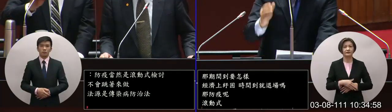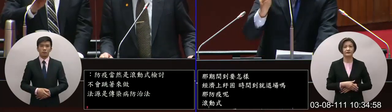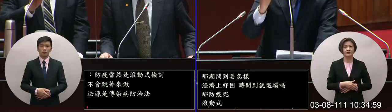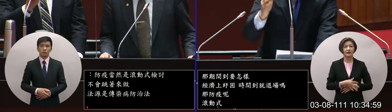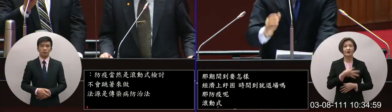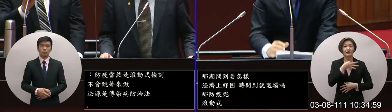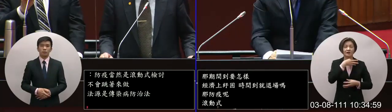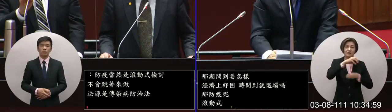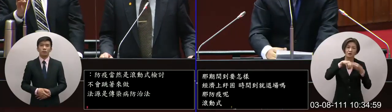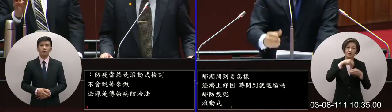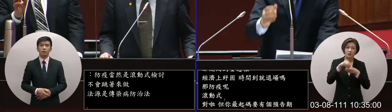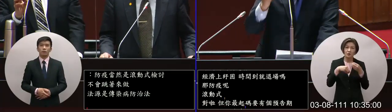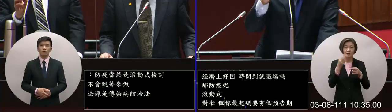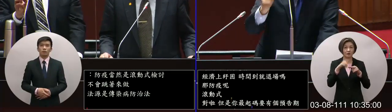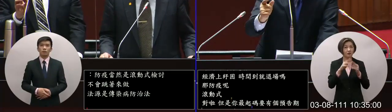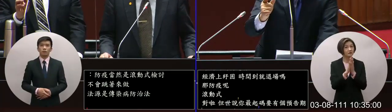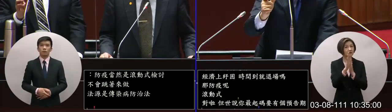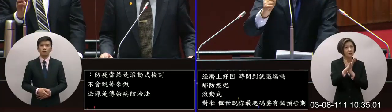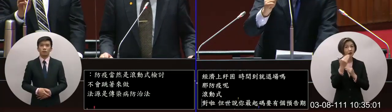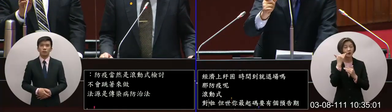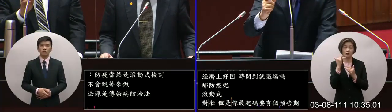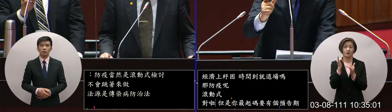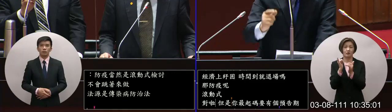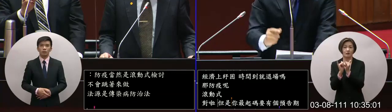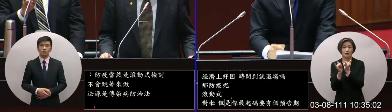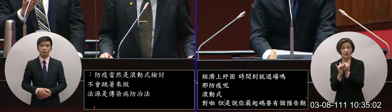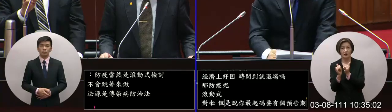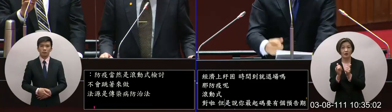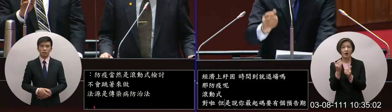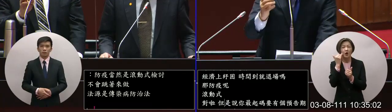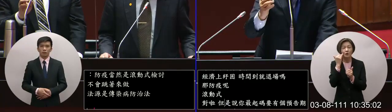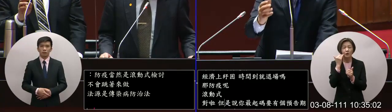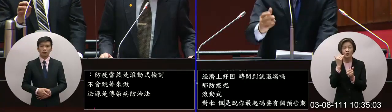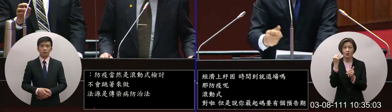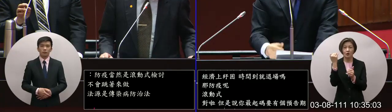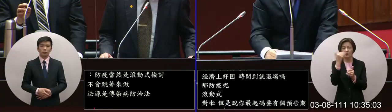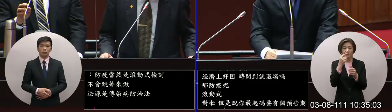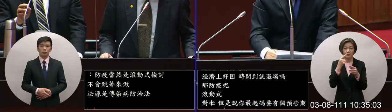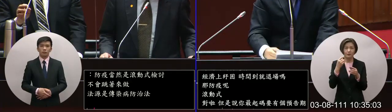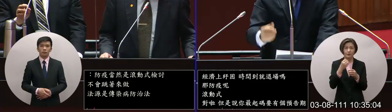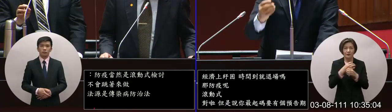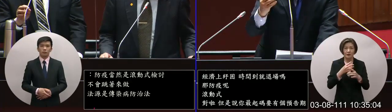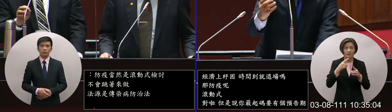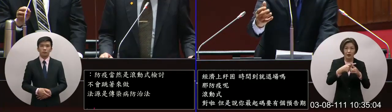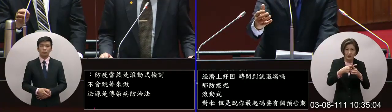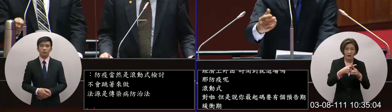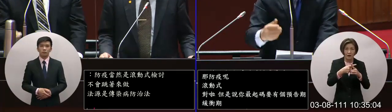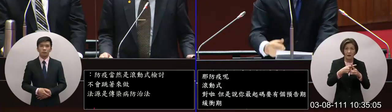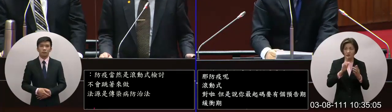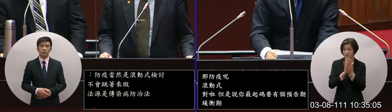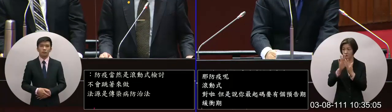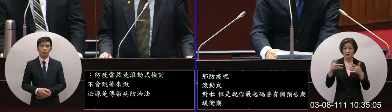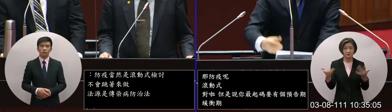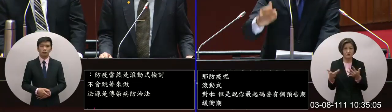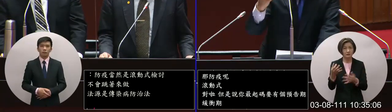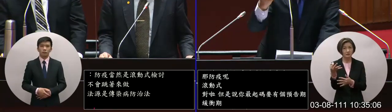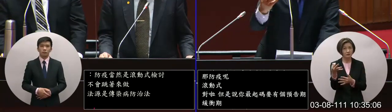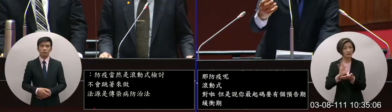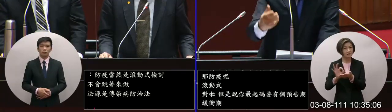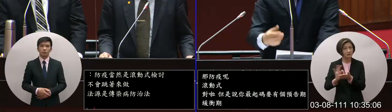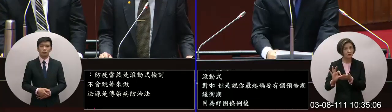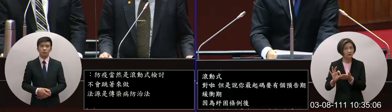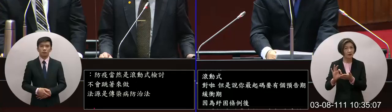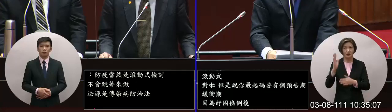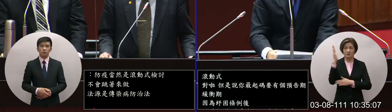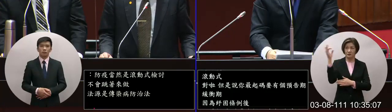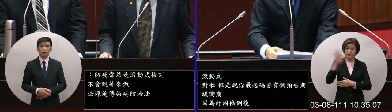退场后，民众想问：若是感染新冠肺炎，后续的治疗费用如何计算？政府会不